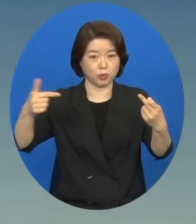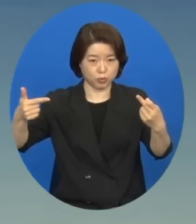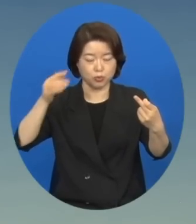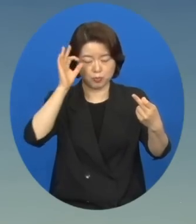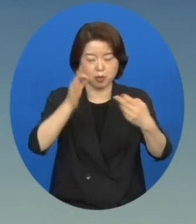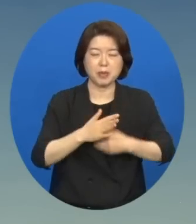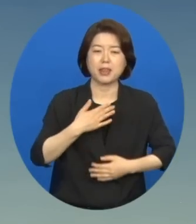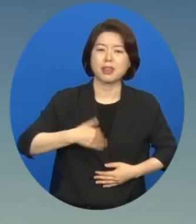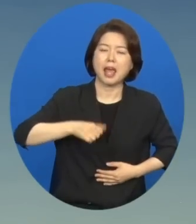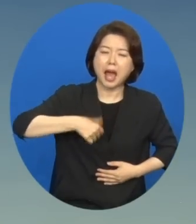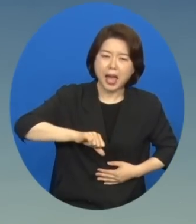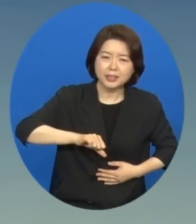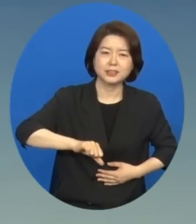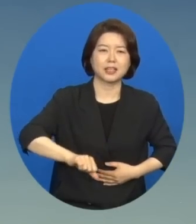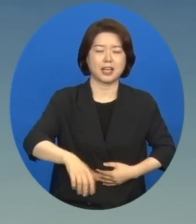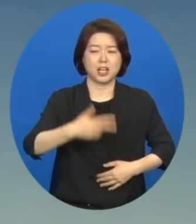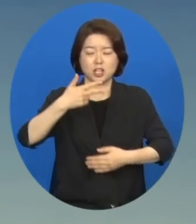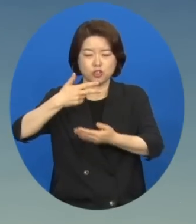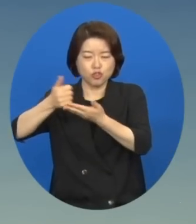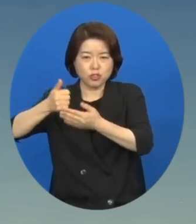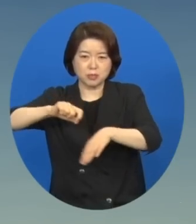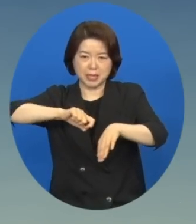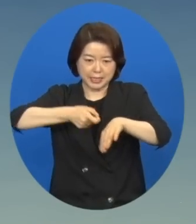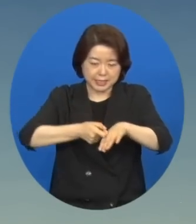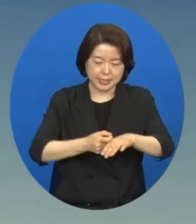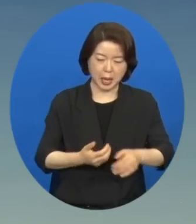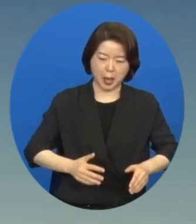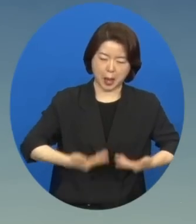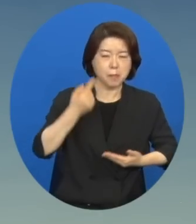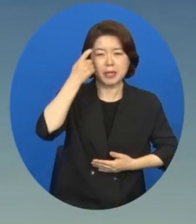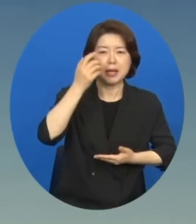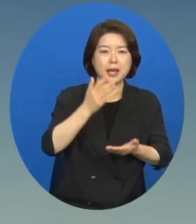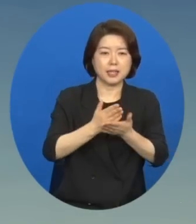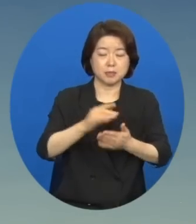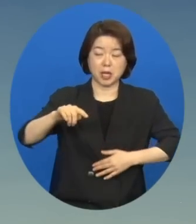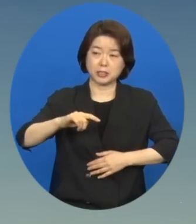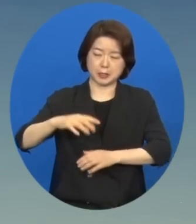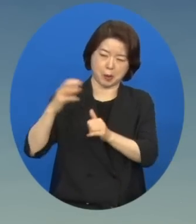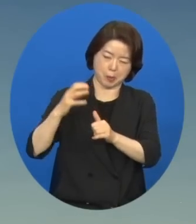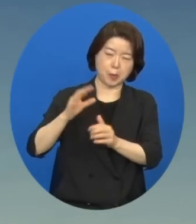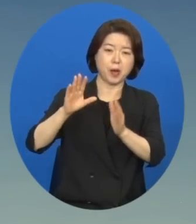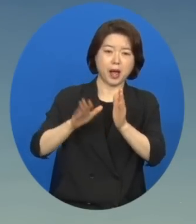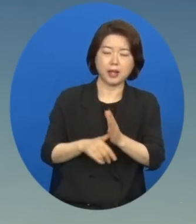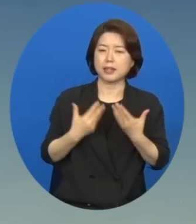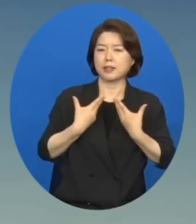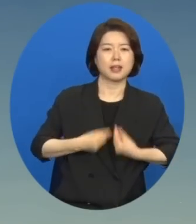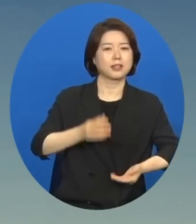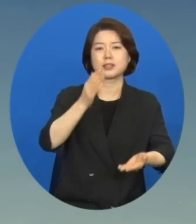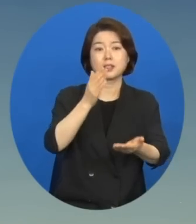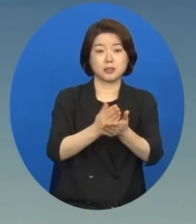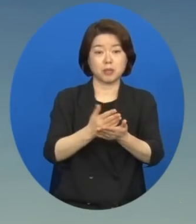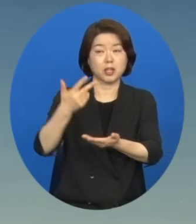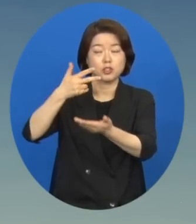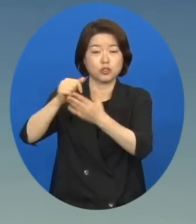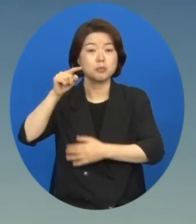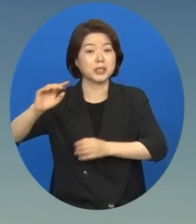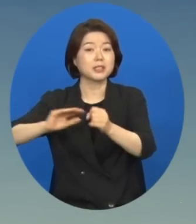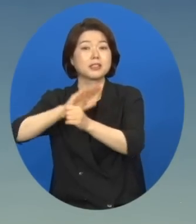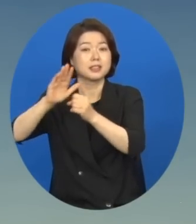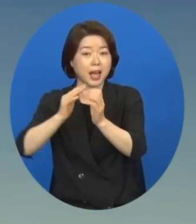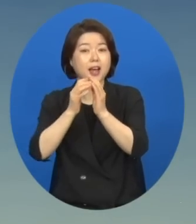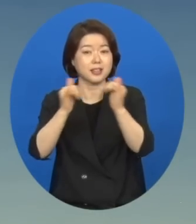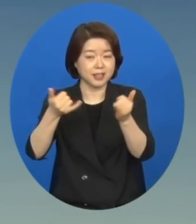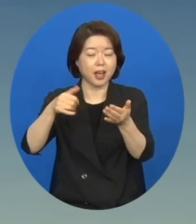아들아 주의 징계하심을 경히 여기지 말며 그에게 꾸지람을 받을 때에 낙심하지 말라. 주께서 그 사랑하시는